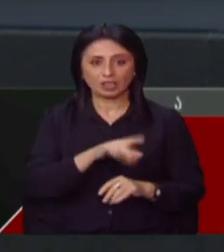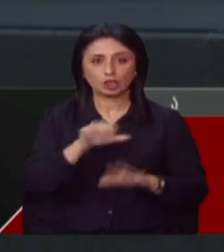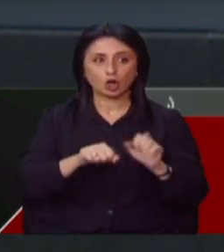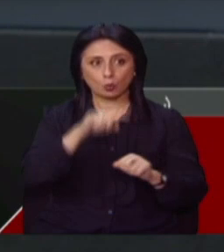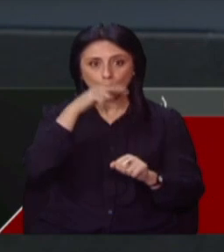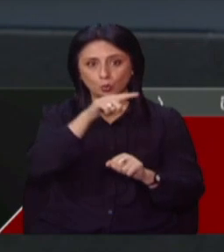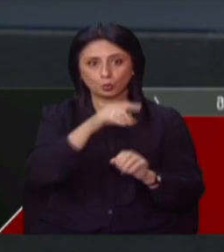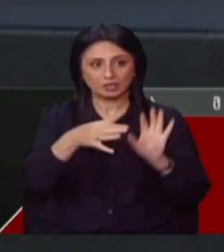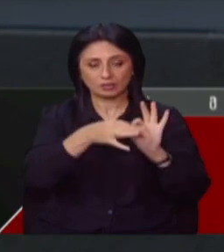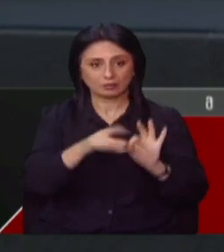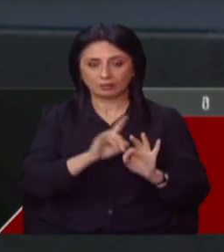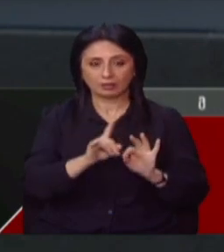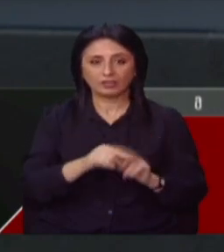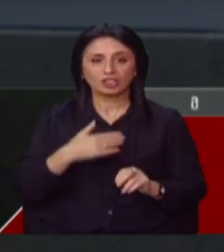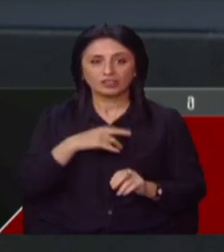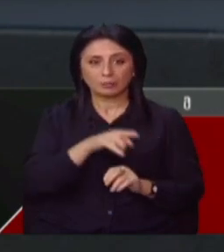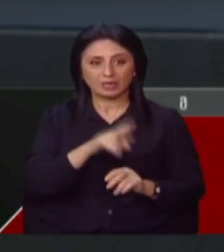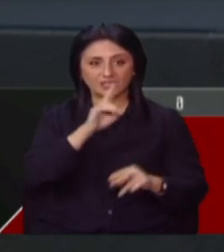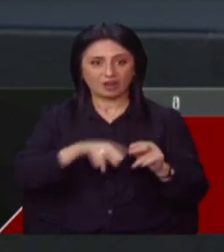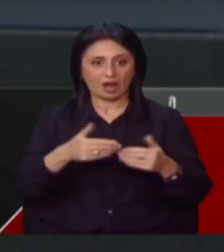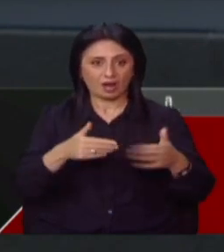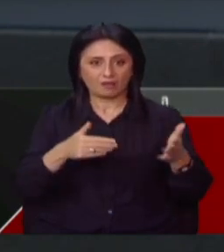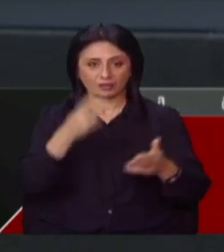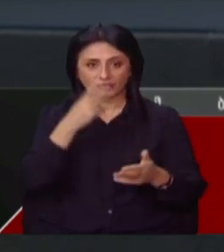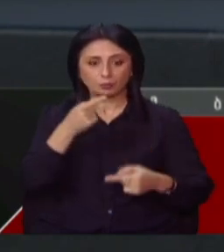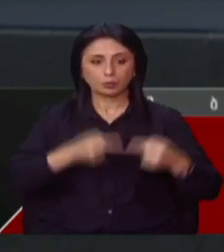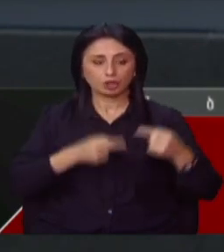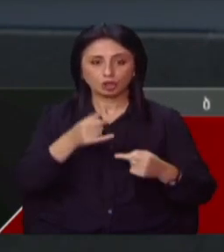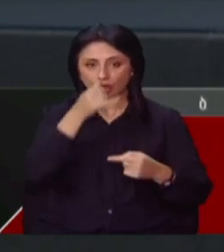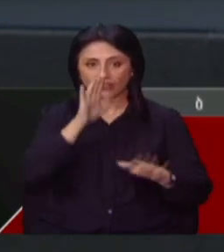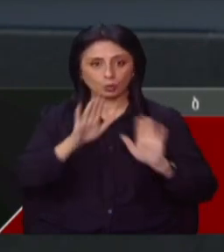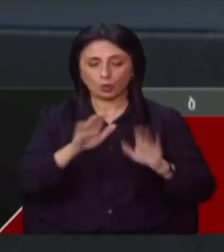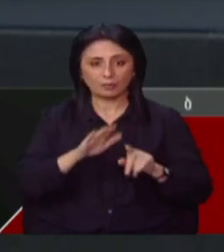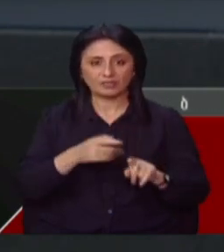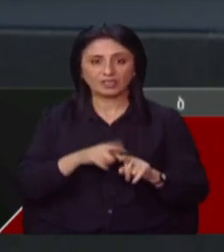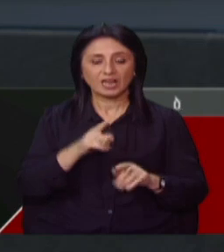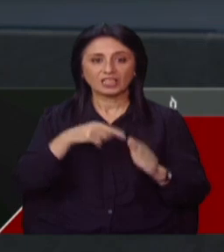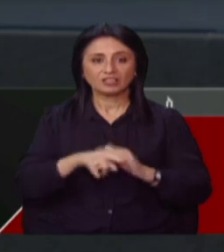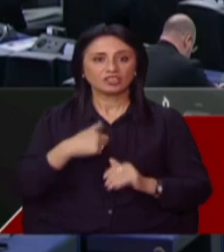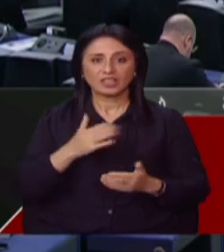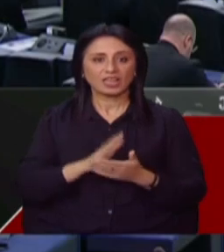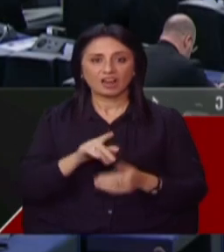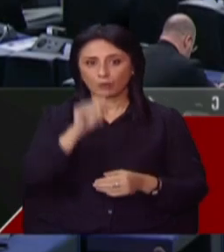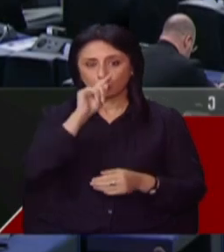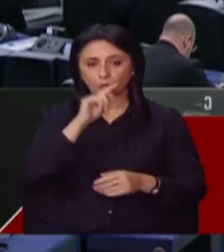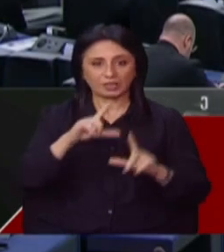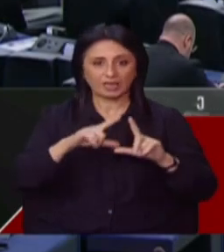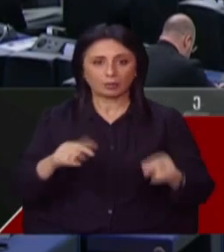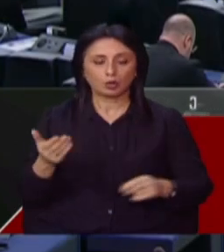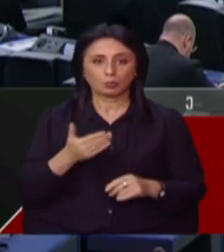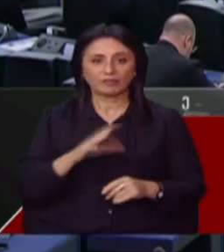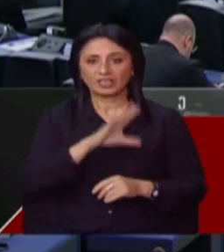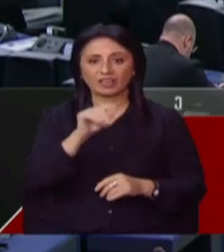ოკუპანტ რუსეთთან არ დარჩებოდა, მაგრამ ჩვენ მას ვკარგავთ. ჩვენ ბრძოლას ვერ ვუხელმძღვანელებთ, რადგანაც ჩვენ არ ვართ პუტინი და კრემლი,